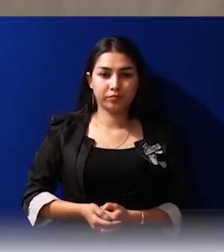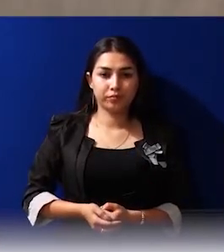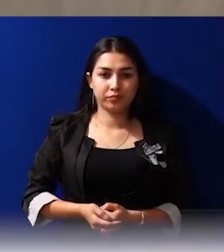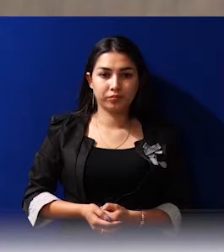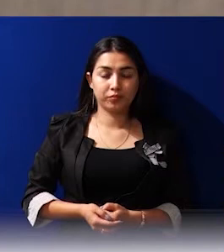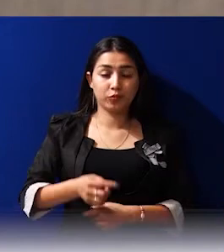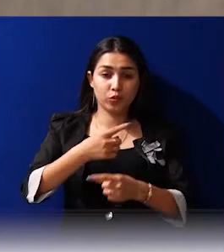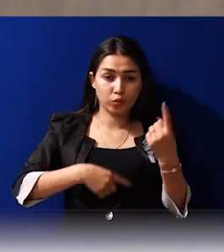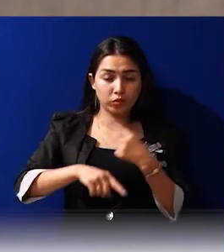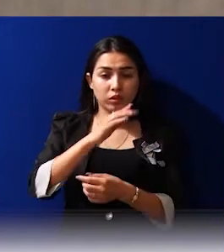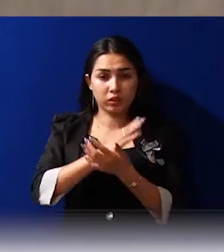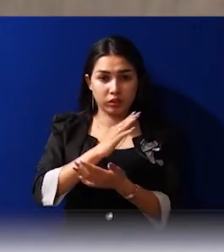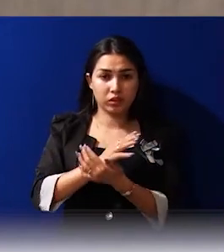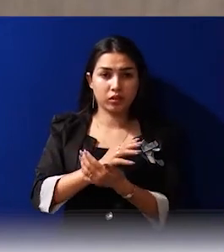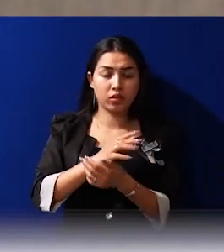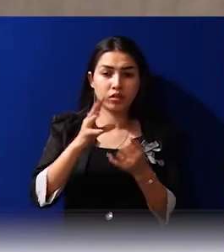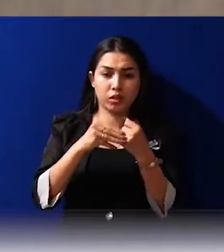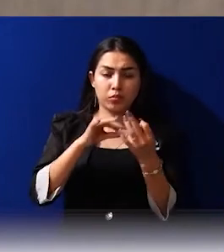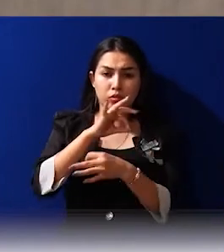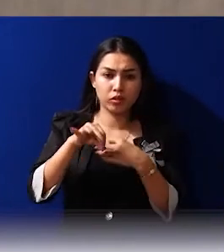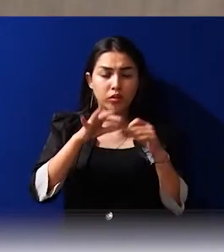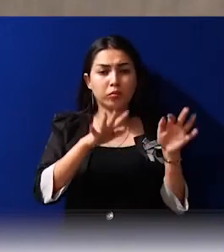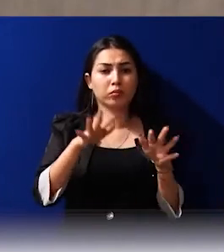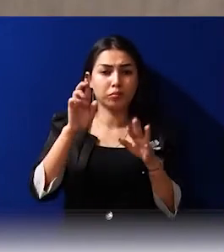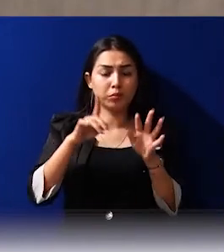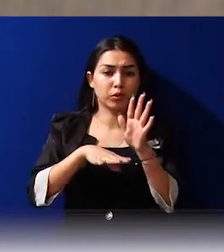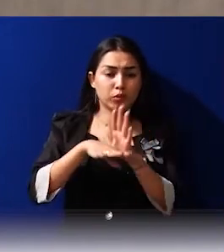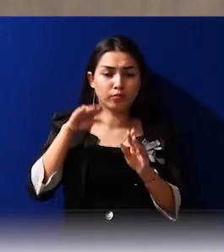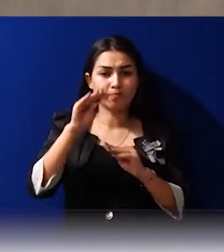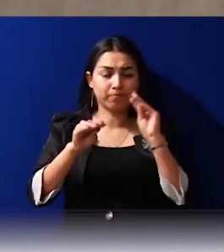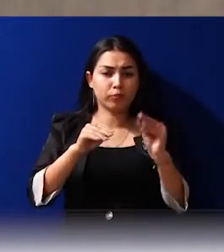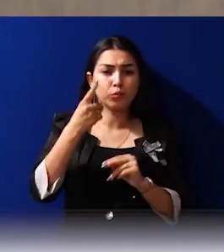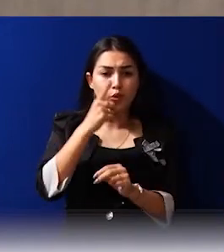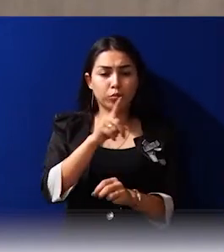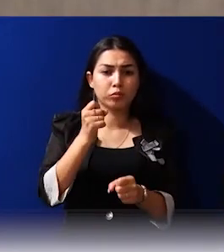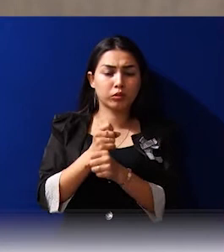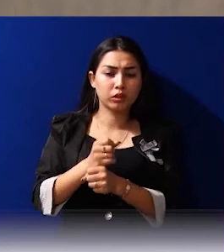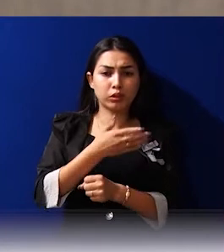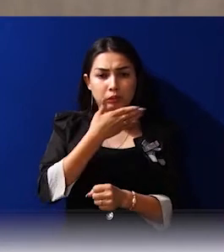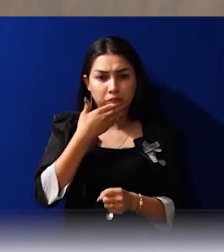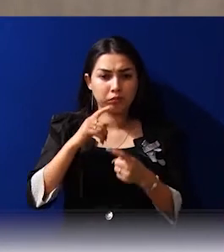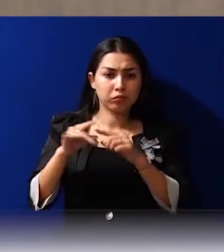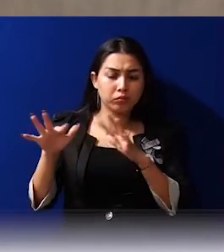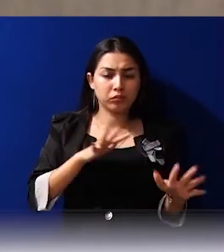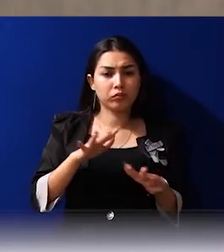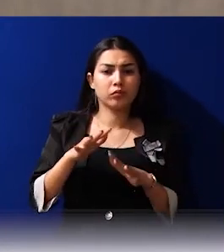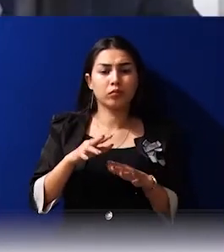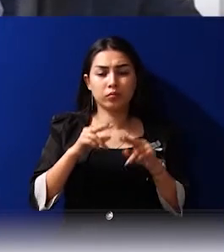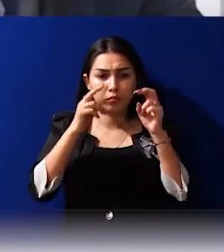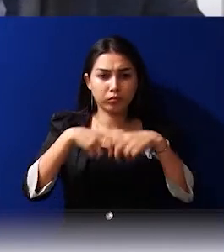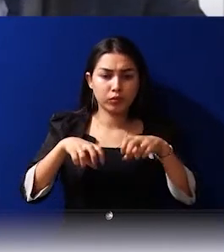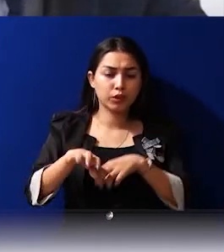У нас много неосвоенной земли, много объектов, где можно развивать бизнес. Почему палата предпринимателей не контролирует данный